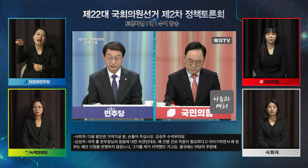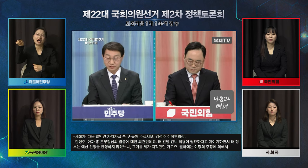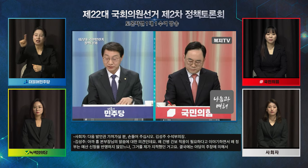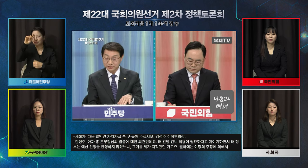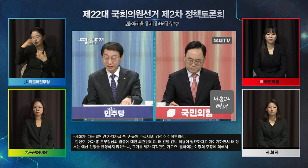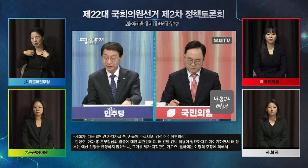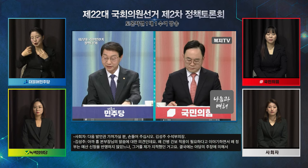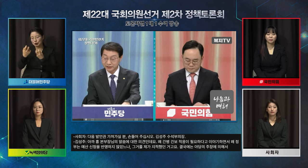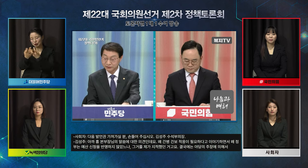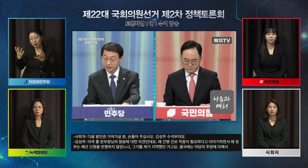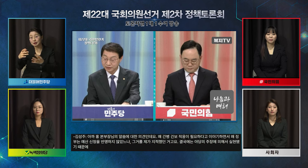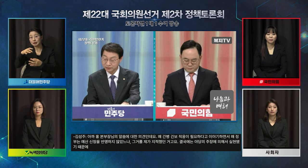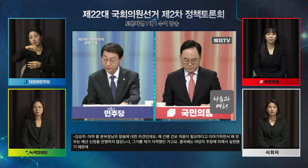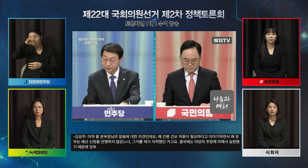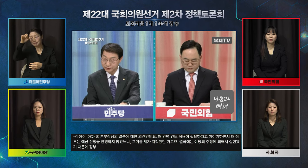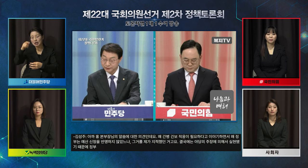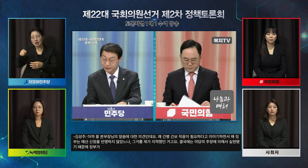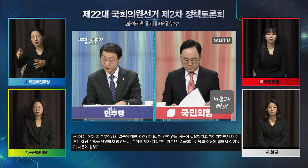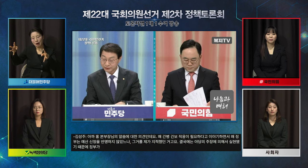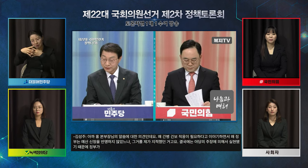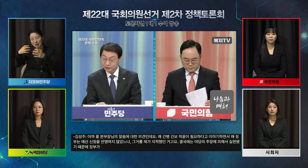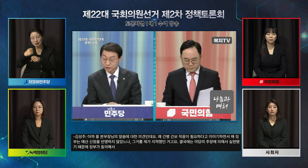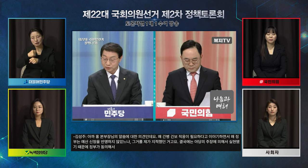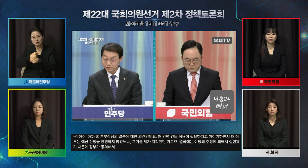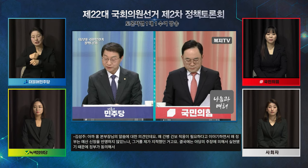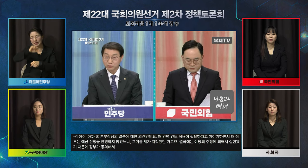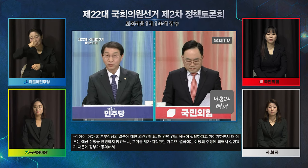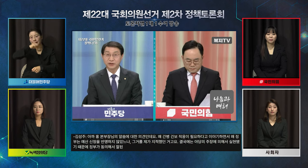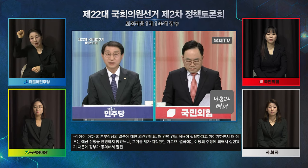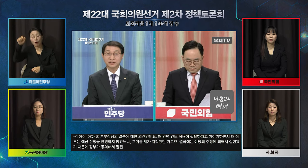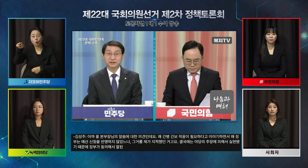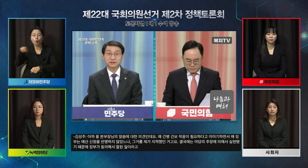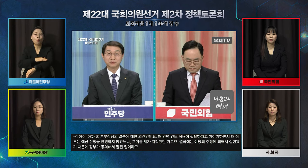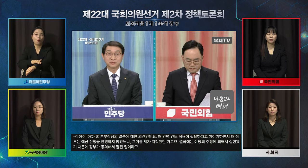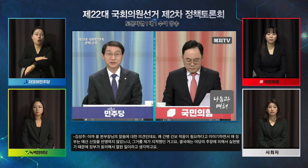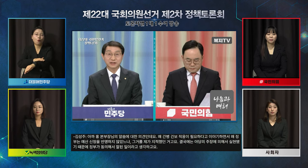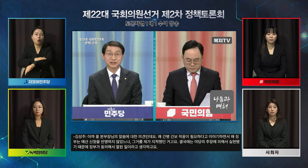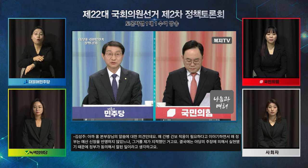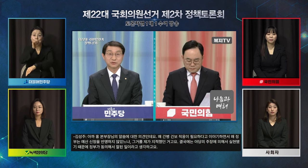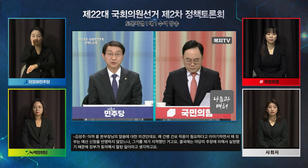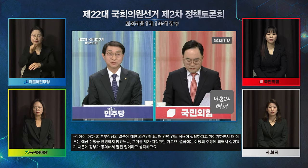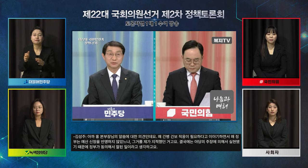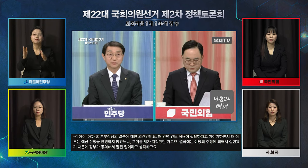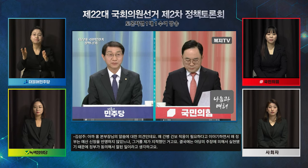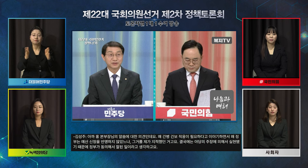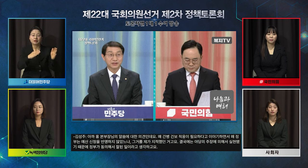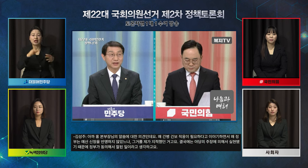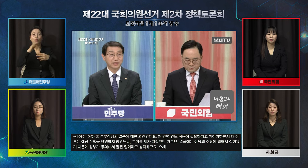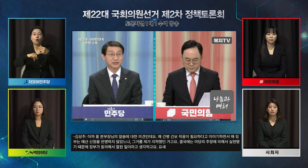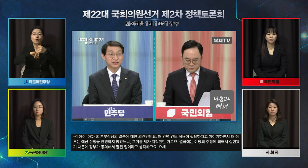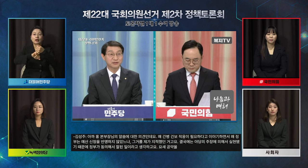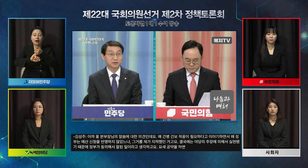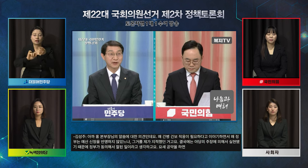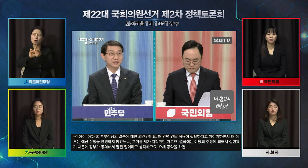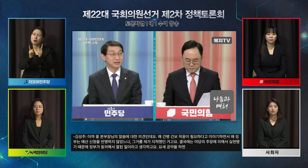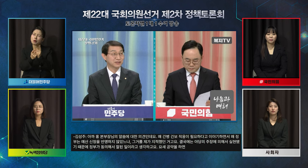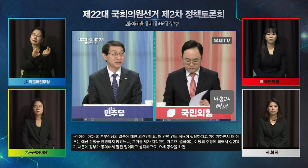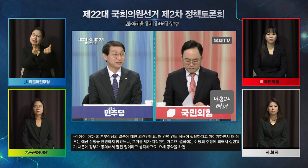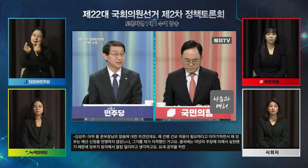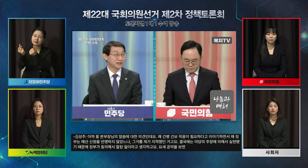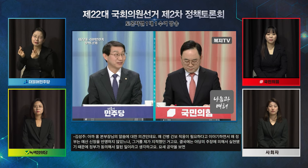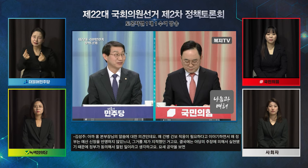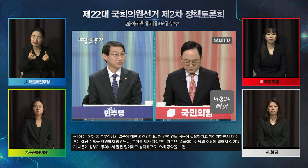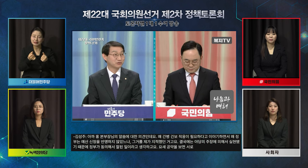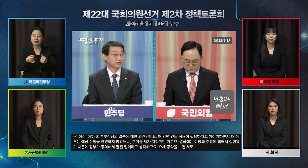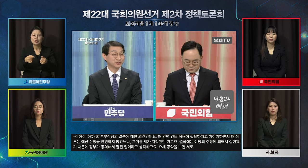잘된 일이라고 생각하고요. 요새는 공약에 대해서는 보면 약간 좀 서로 따라하기 뭐 베끼기